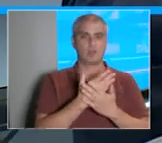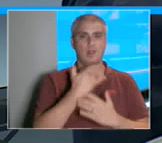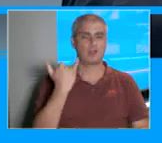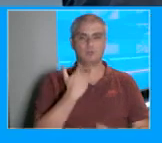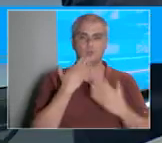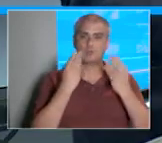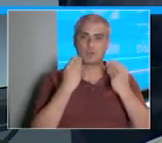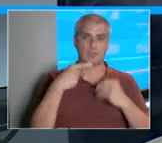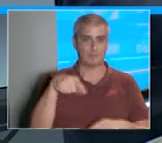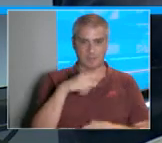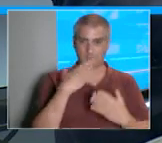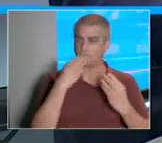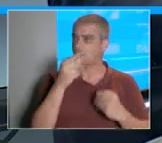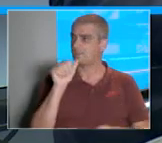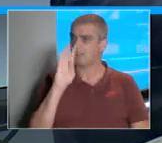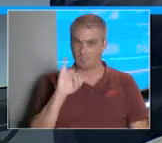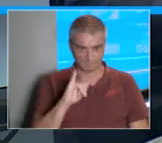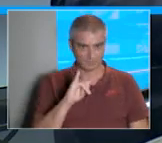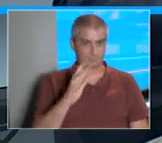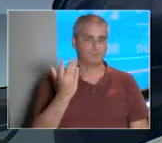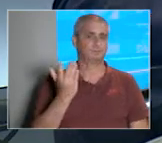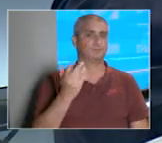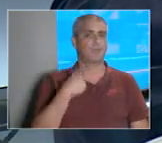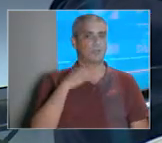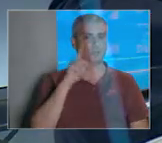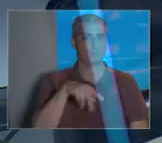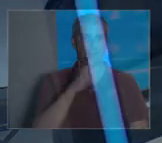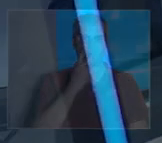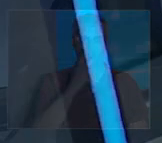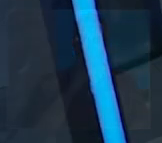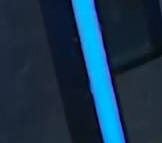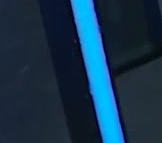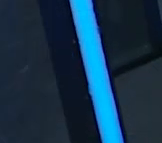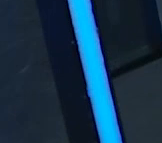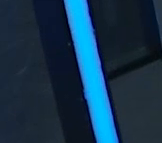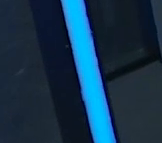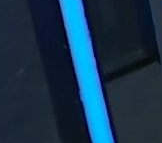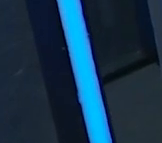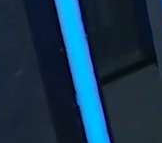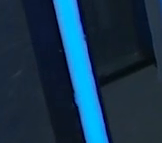הזמן. תודה רבה לכם, תודה רבה אבי, ערב טוב. אנחנו נהיה כאן יום שני בשבוע הבא.